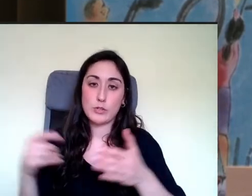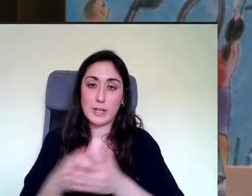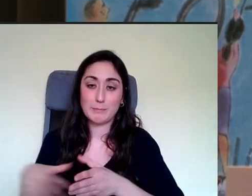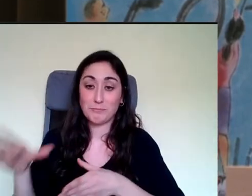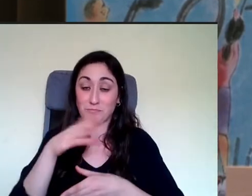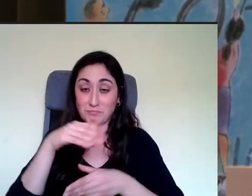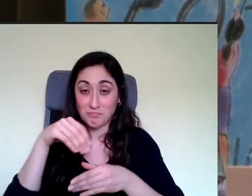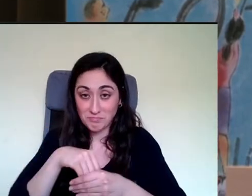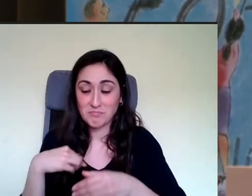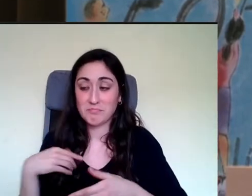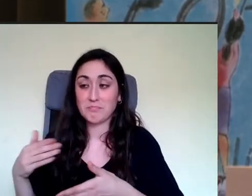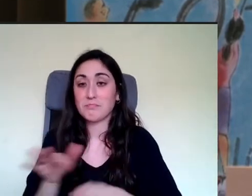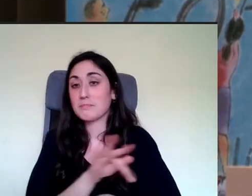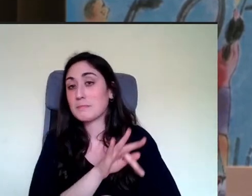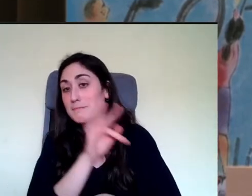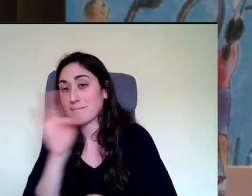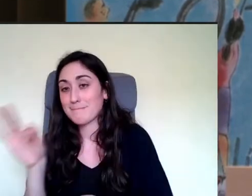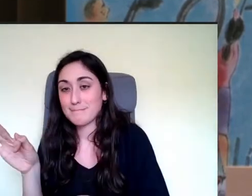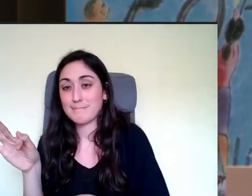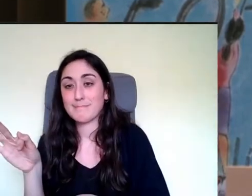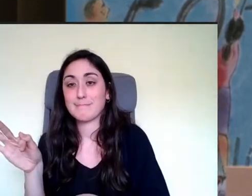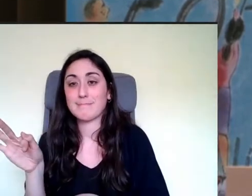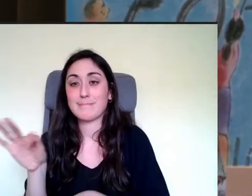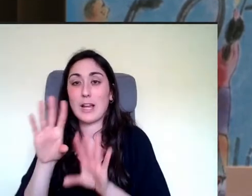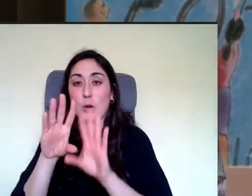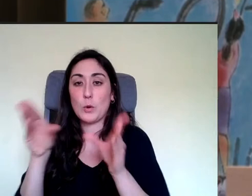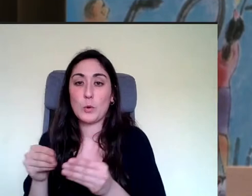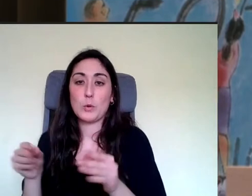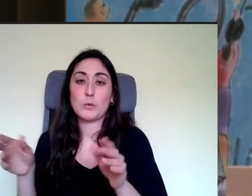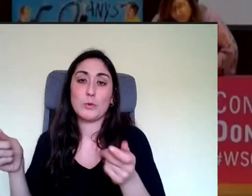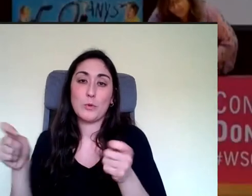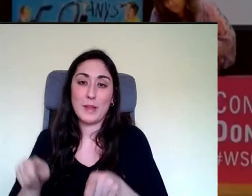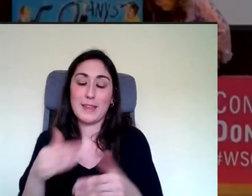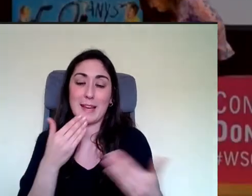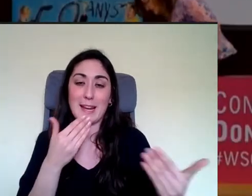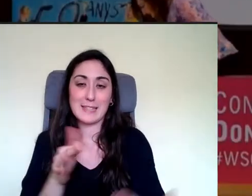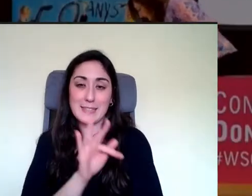donaríem pas a la cloenda. Moltíssimes gràcies.